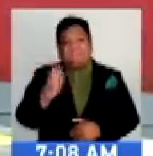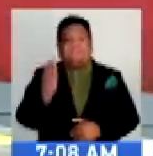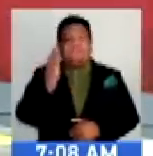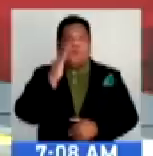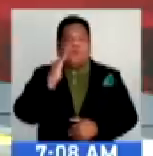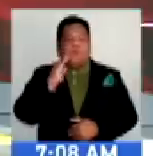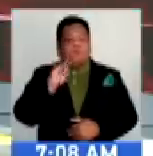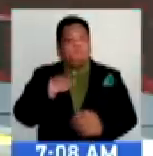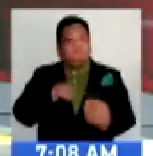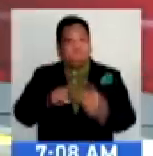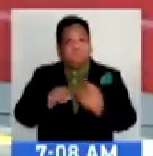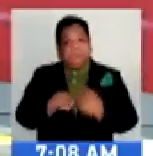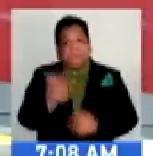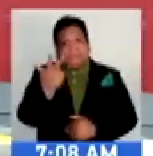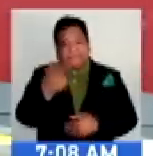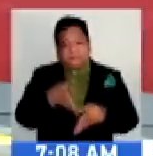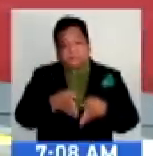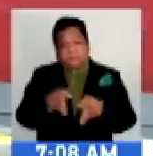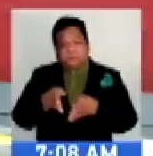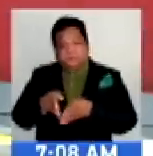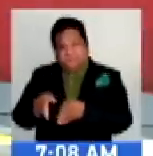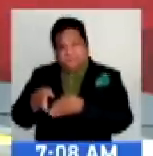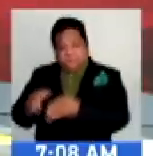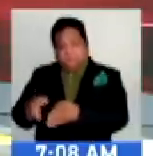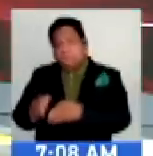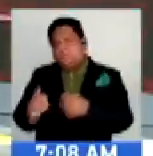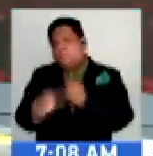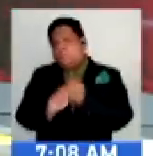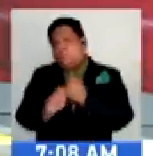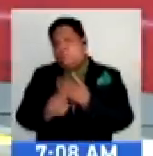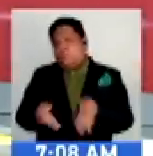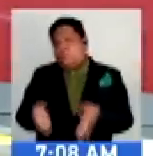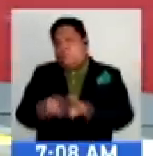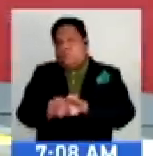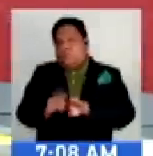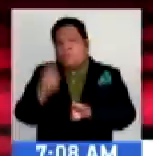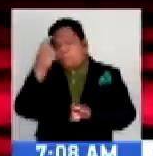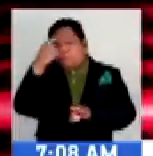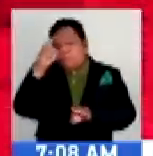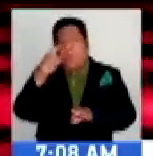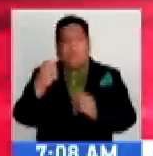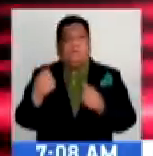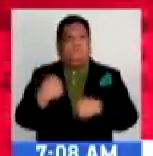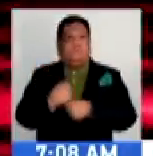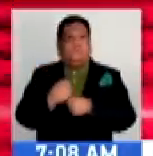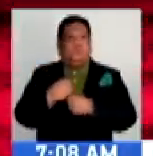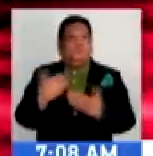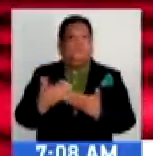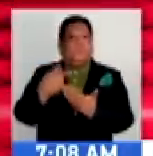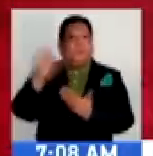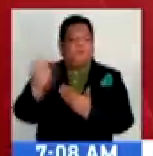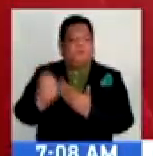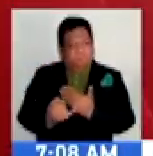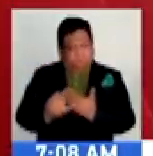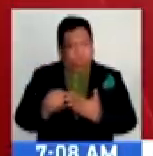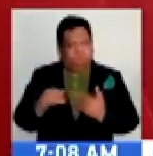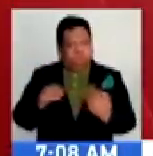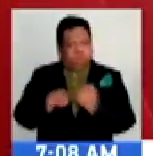Sewer Network Project. Alamin ang mga alternatibong ruta sa Unang Balita Live ni Bam Alejo. Good morning,